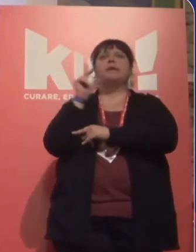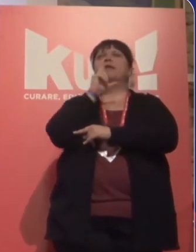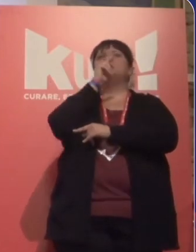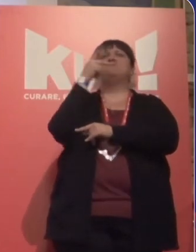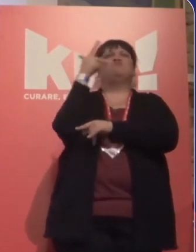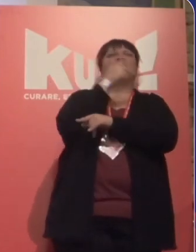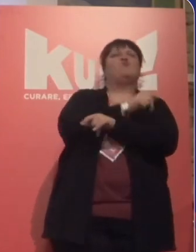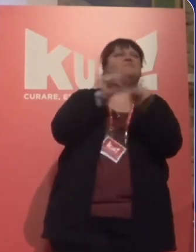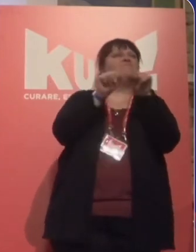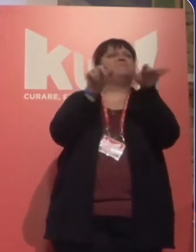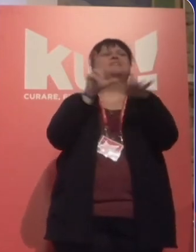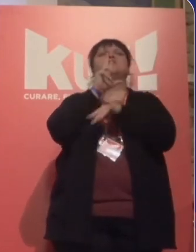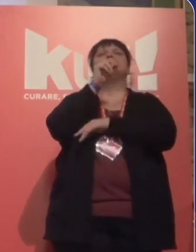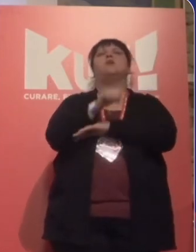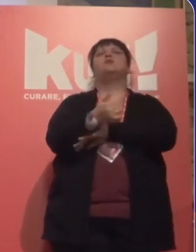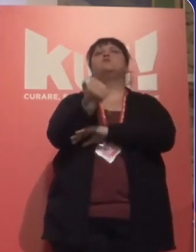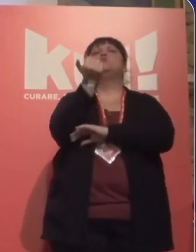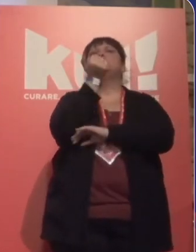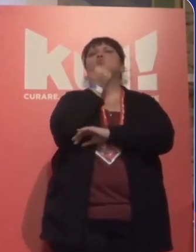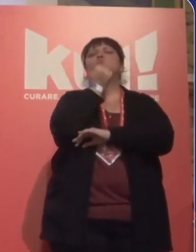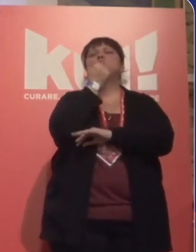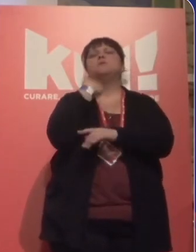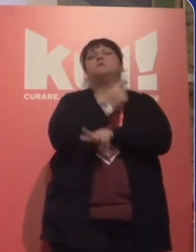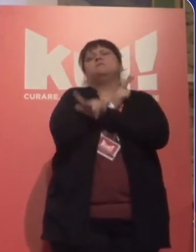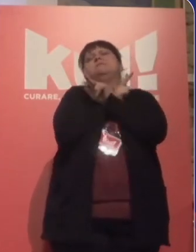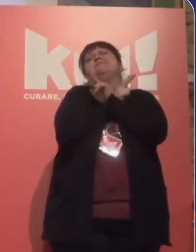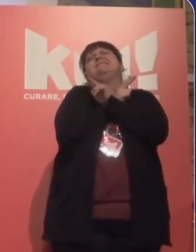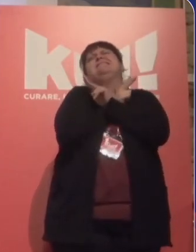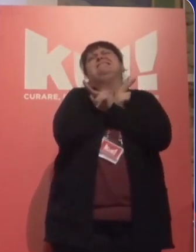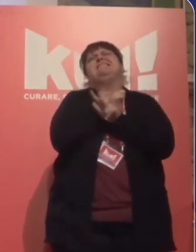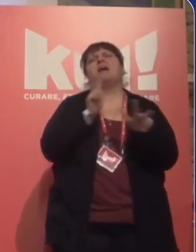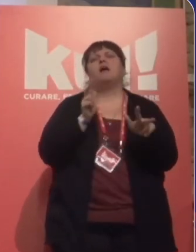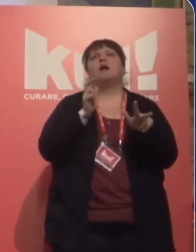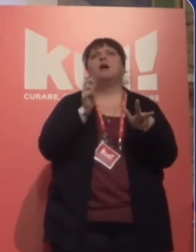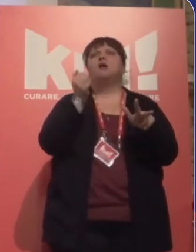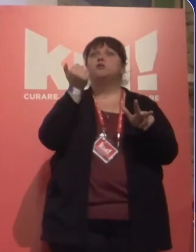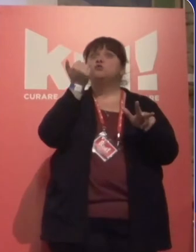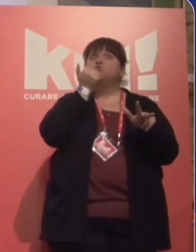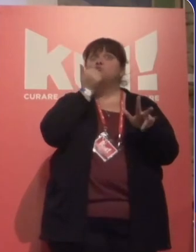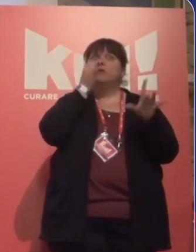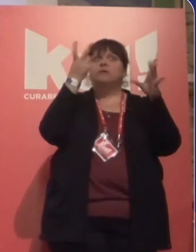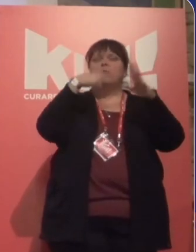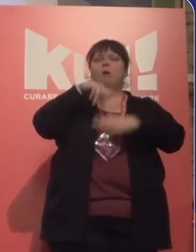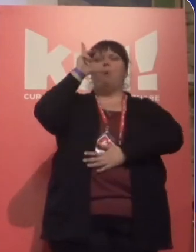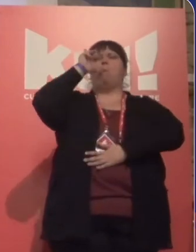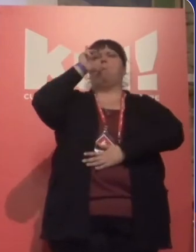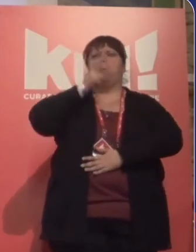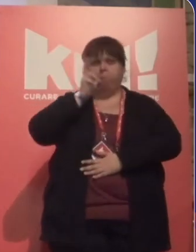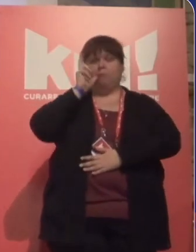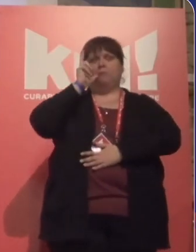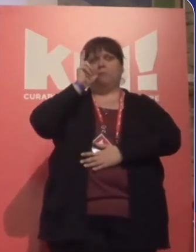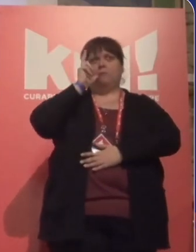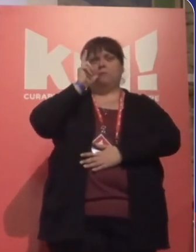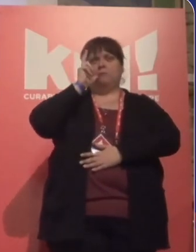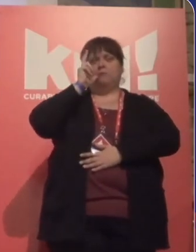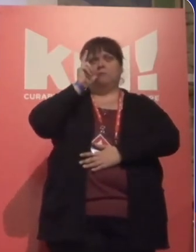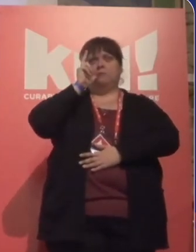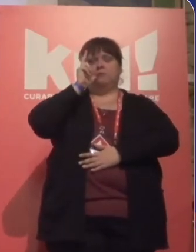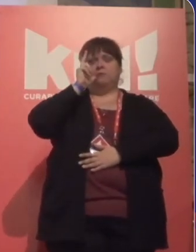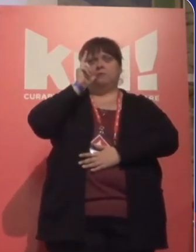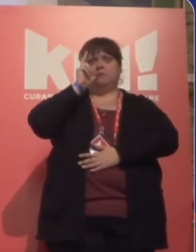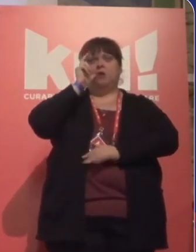dice scusate ero stremata scusate se sono crollata prima del tour